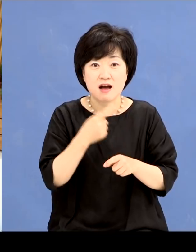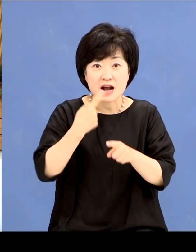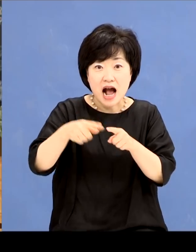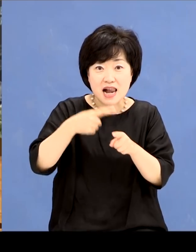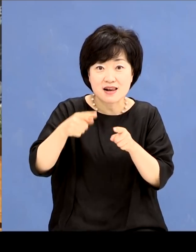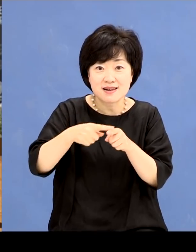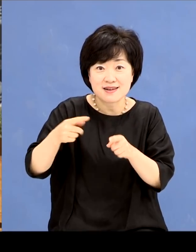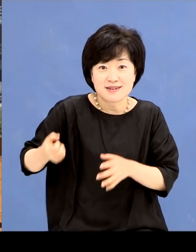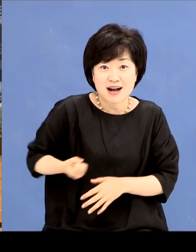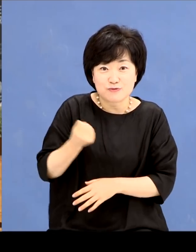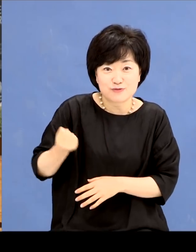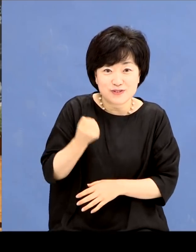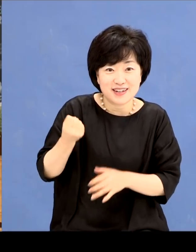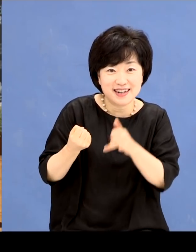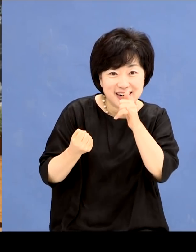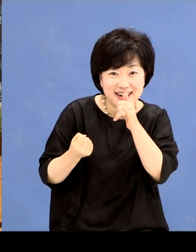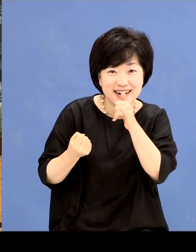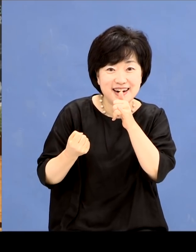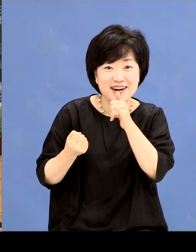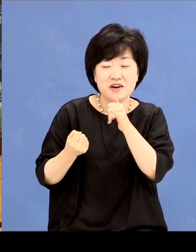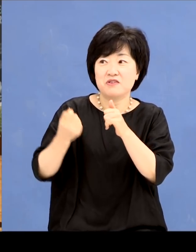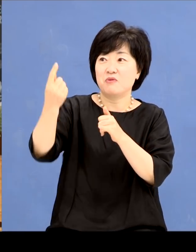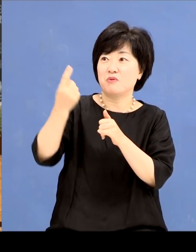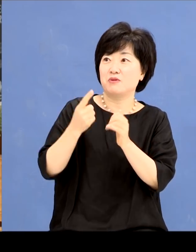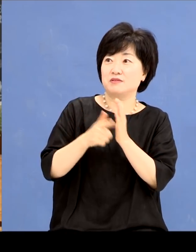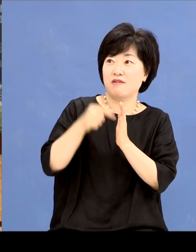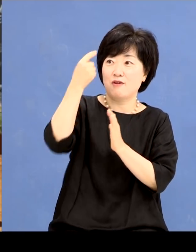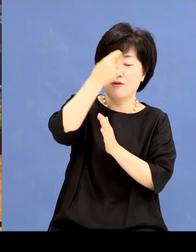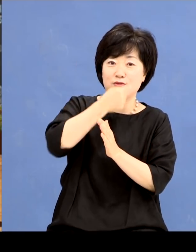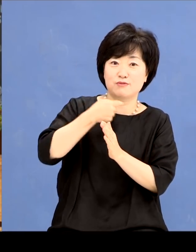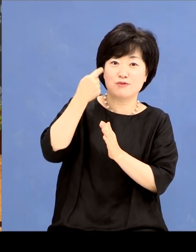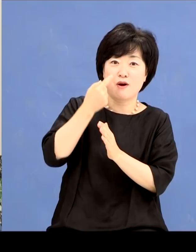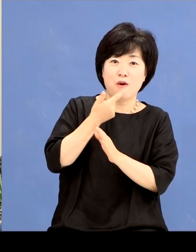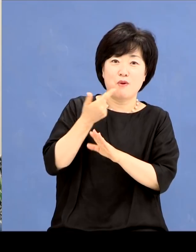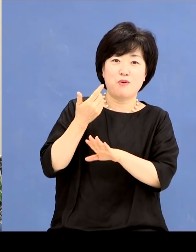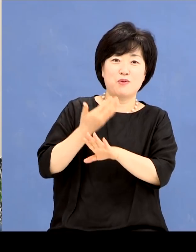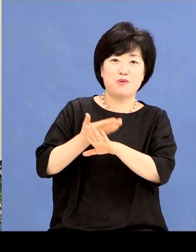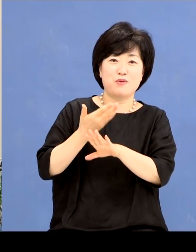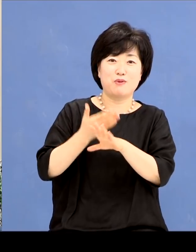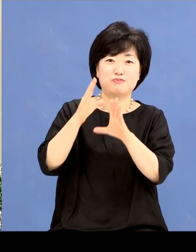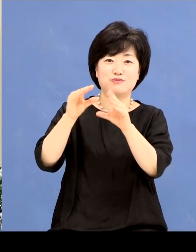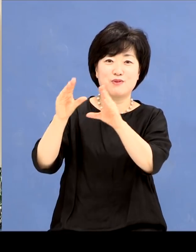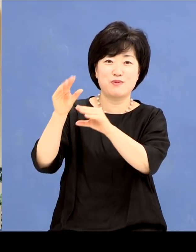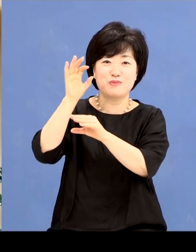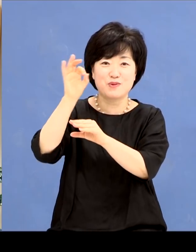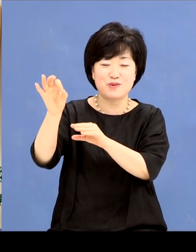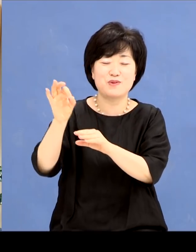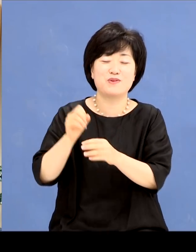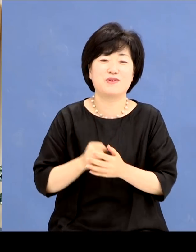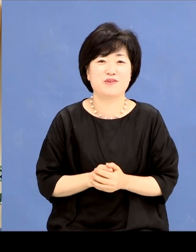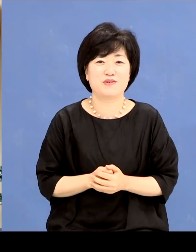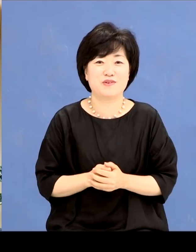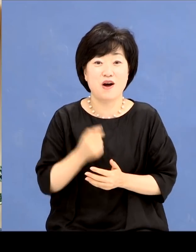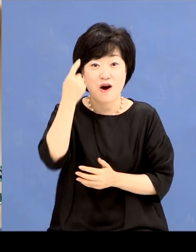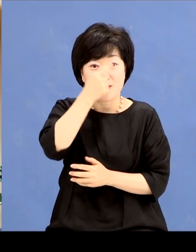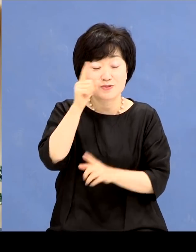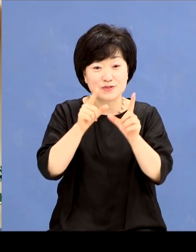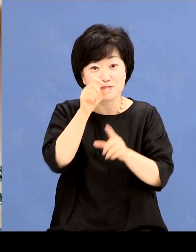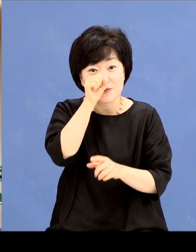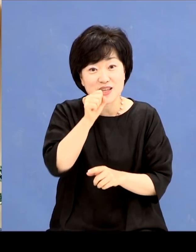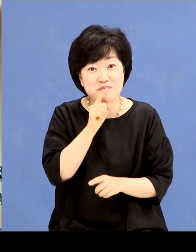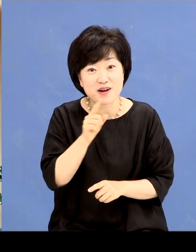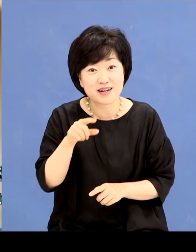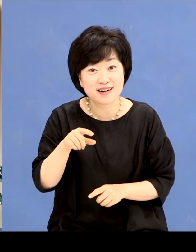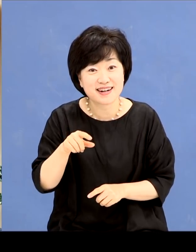네. 칼까지 갖고 다니셨 이런 이 소개와 첫 나오시는 첫 인상이 굉장히 상호 다른 것 같습니다. 네, 감사합니다. 예, 인상이 참 좋고 인상